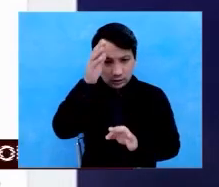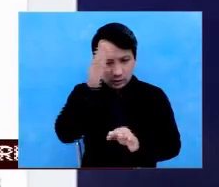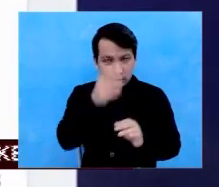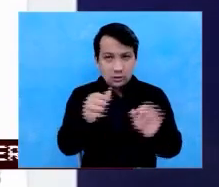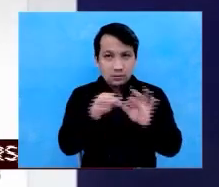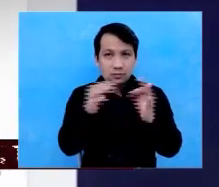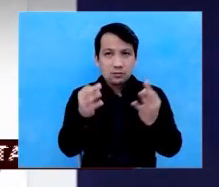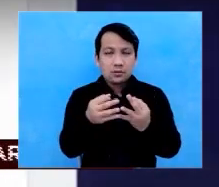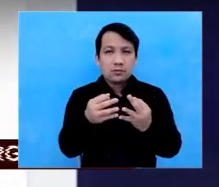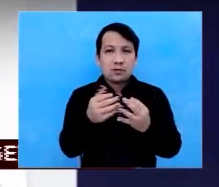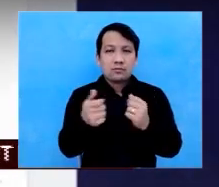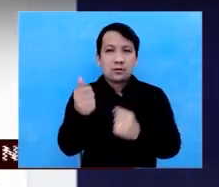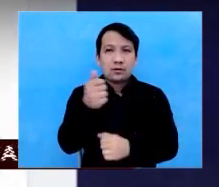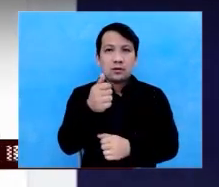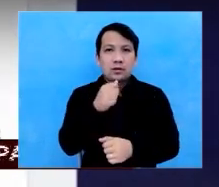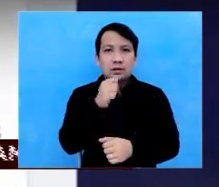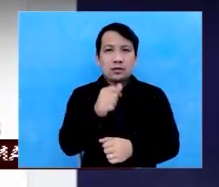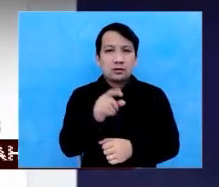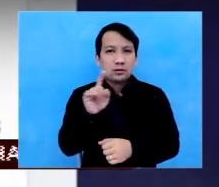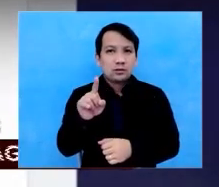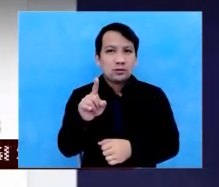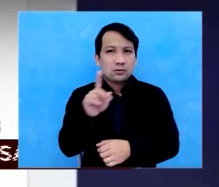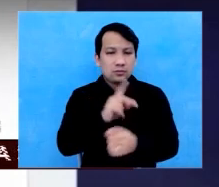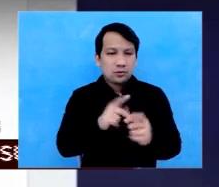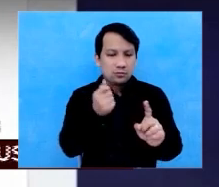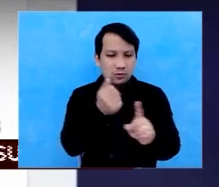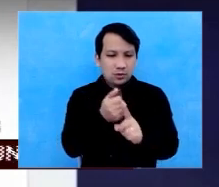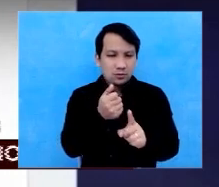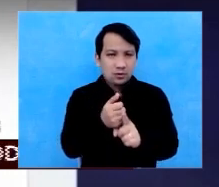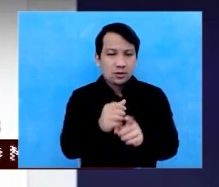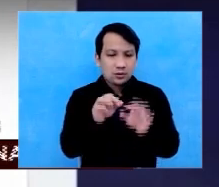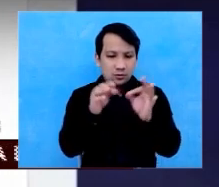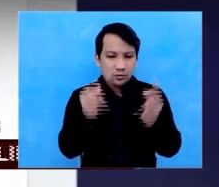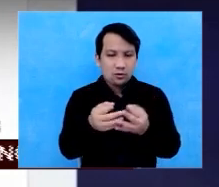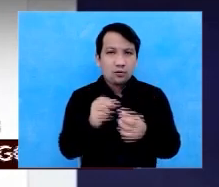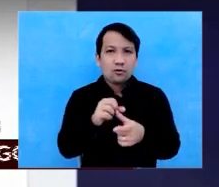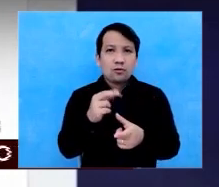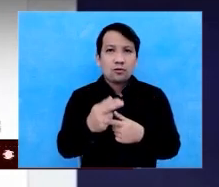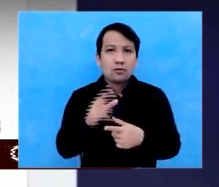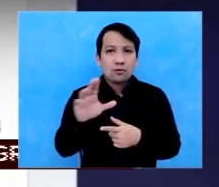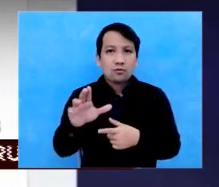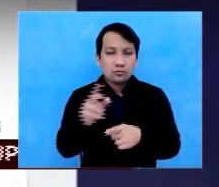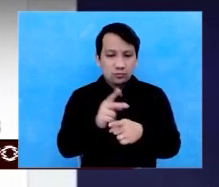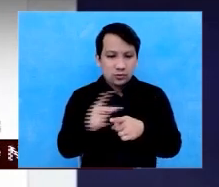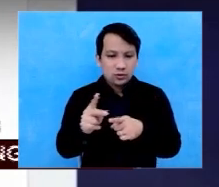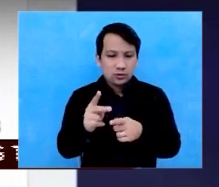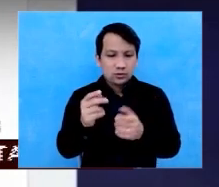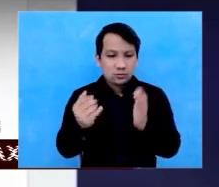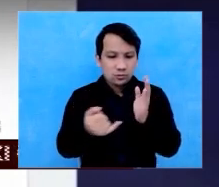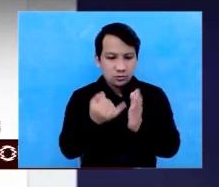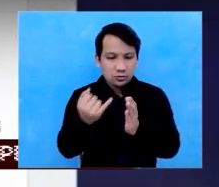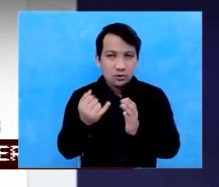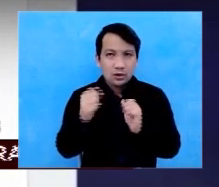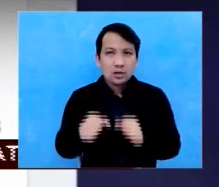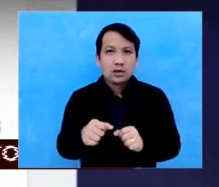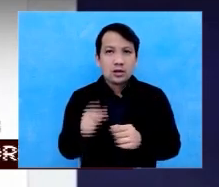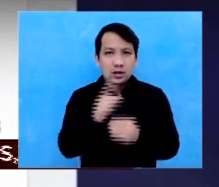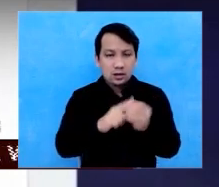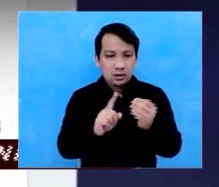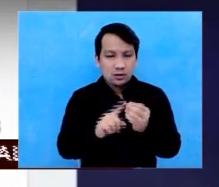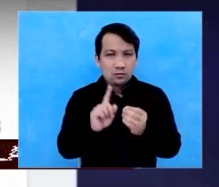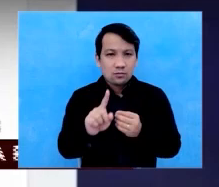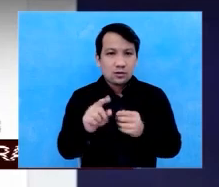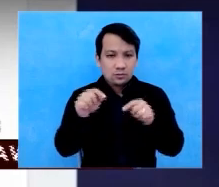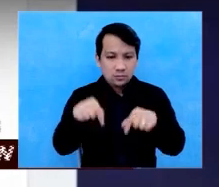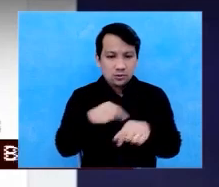raw ito pag-atake lang kay Kapersi sa kanyang pamilya o sa kanyang propesyon bilang broadcaster, kundi pati sa ating bansa